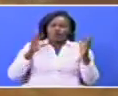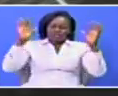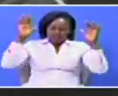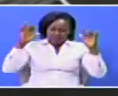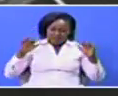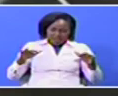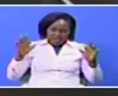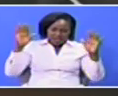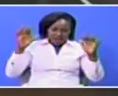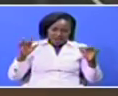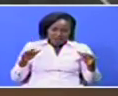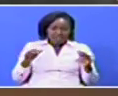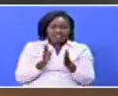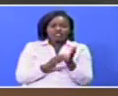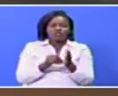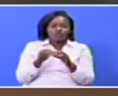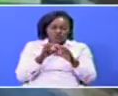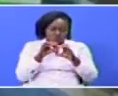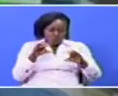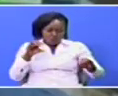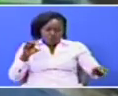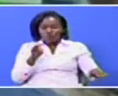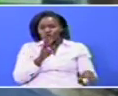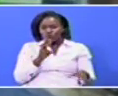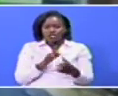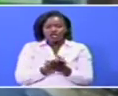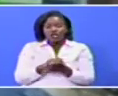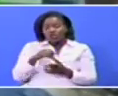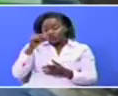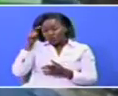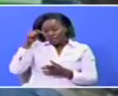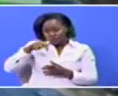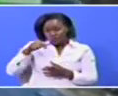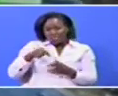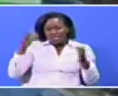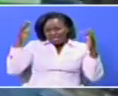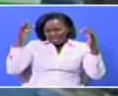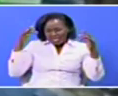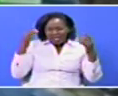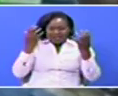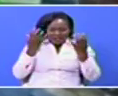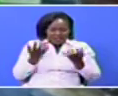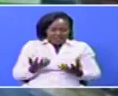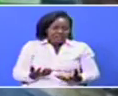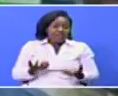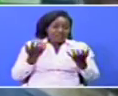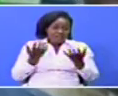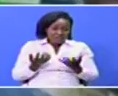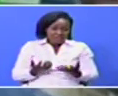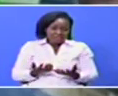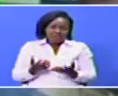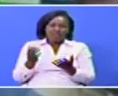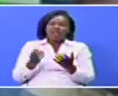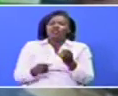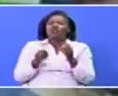hiyo zilizoharibu mitaro ya kupitisha maji. Tumeamkia leo mvua imenyesha, mvua kubwa ambayo imeleta hasara